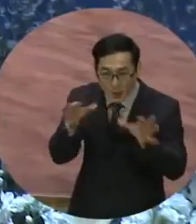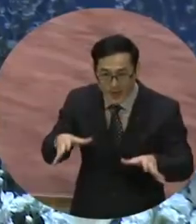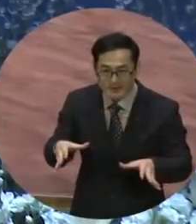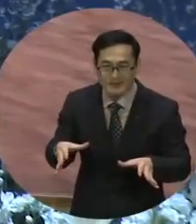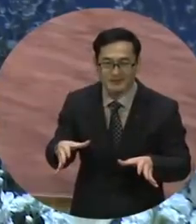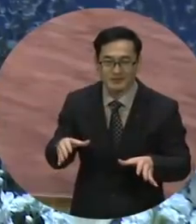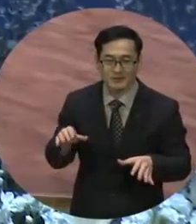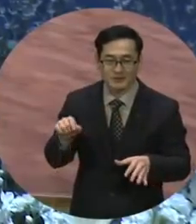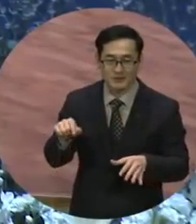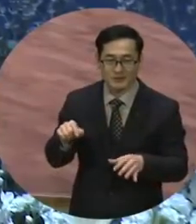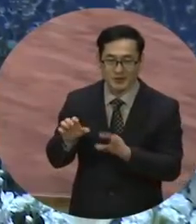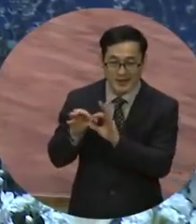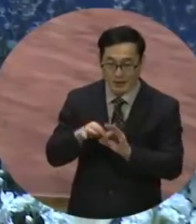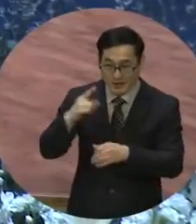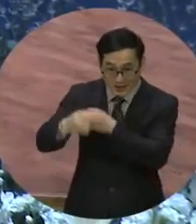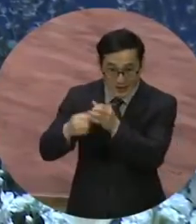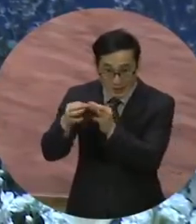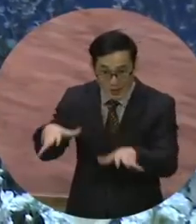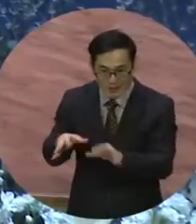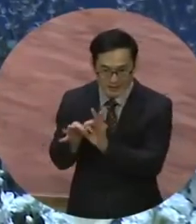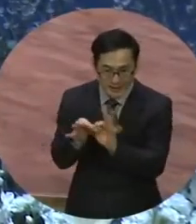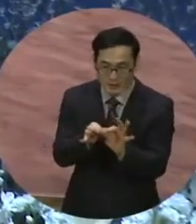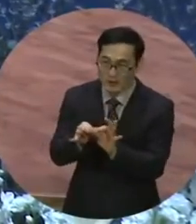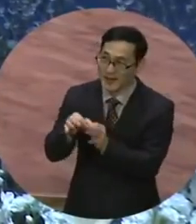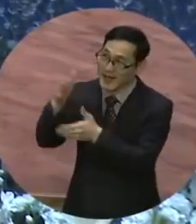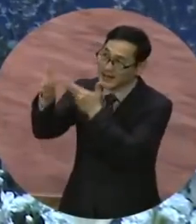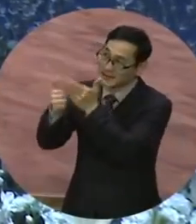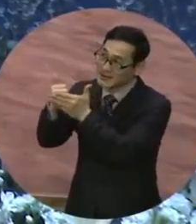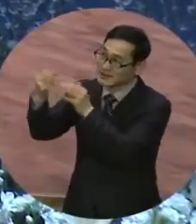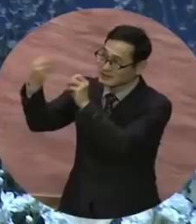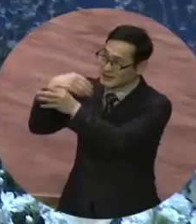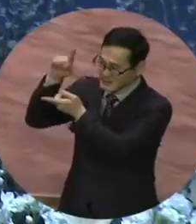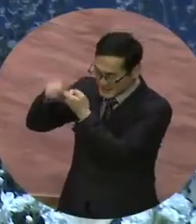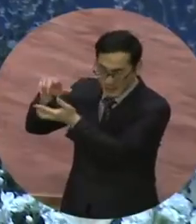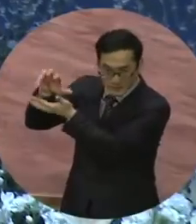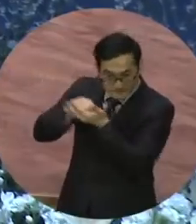평생의 인생 작품 만드는 그런 응답 속에 들어가기를 주님으로 축복합니다.